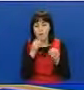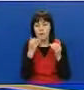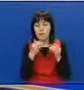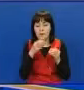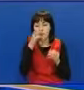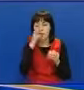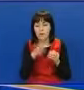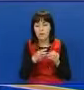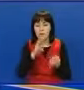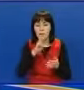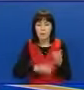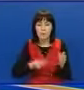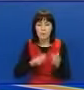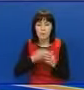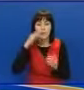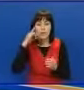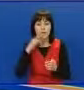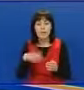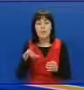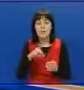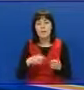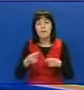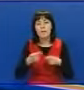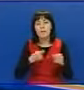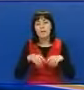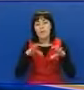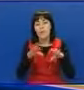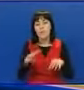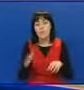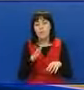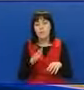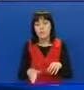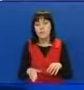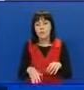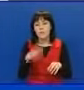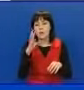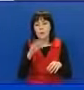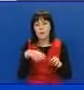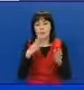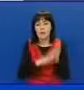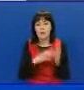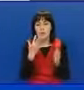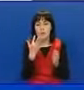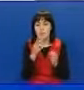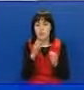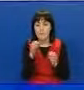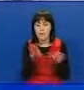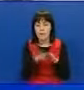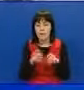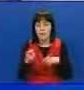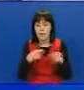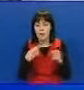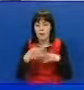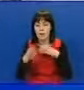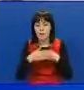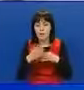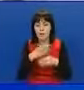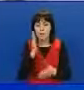салынды. Қазақстан Республикасы әкімшілік құқық бұзушылық туралы кодекстің 595 бабына сәйкес әкімшілік жаза